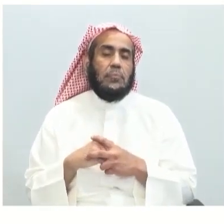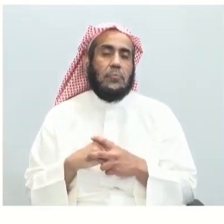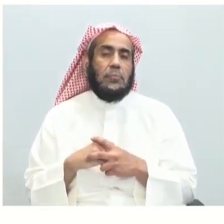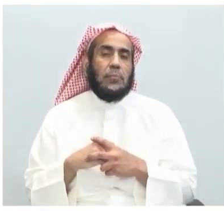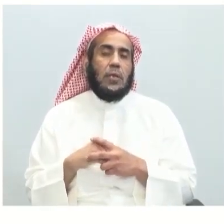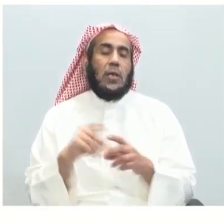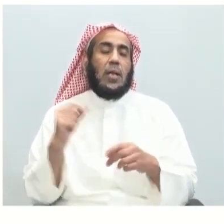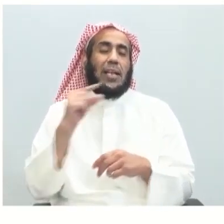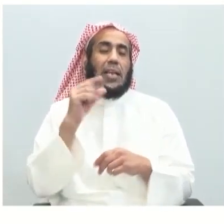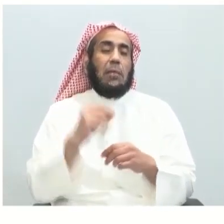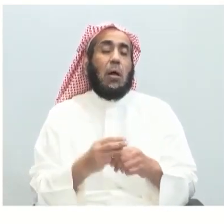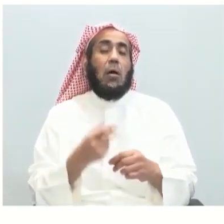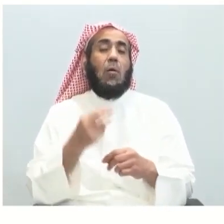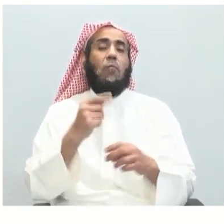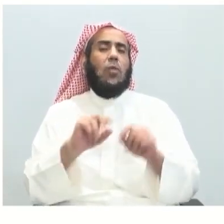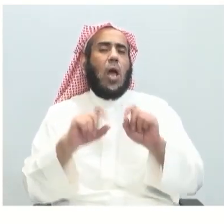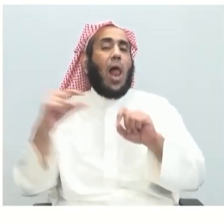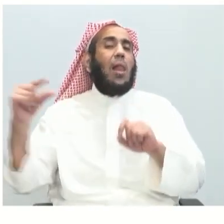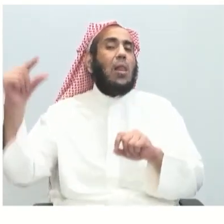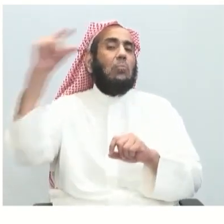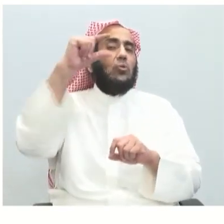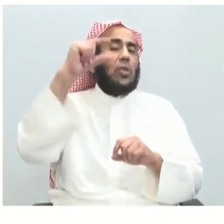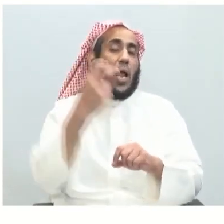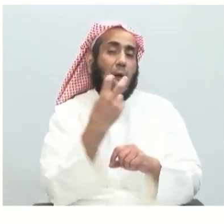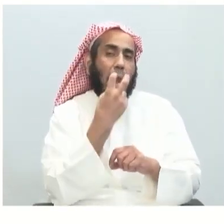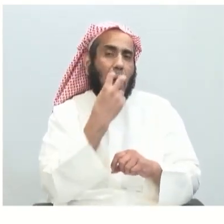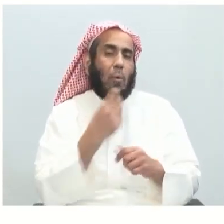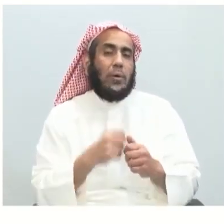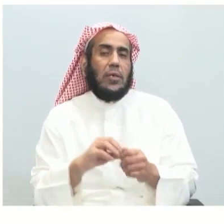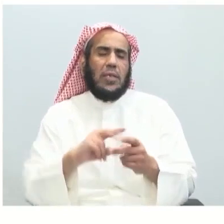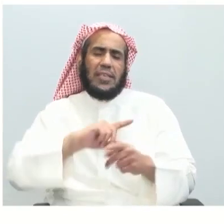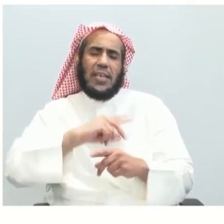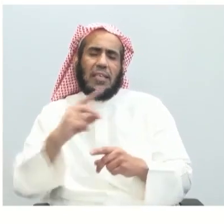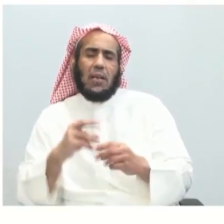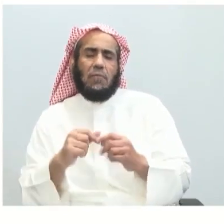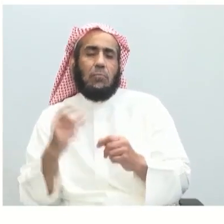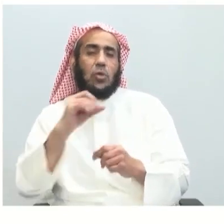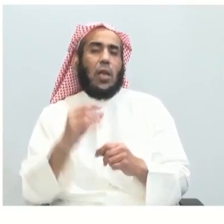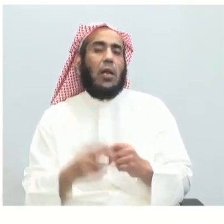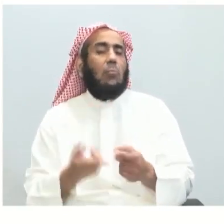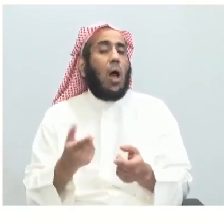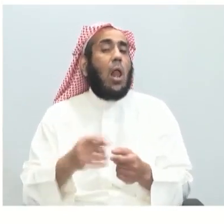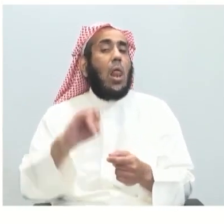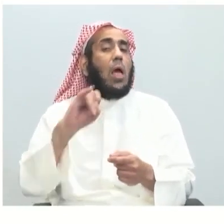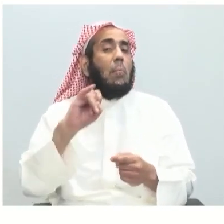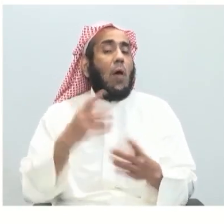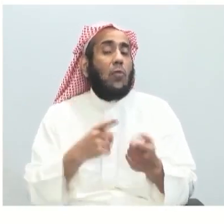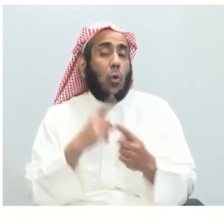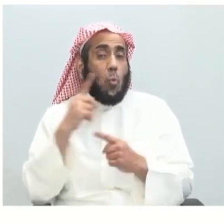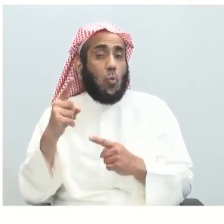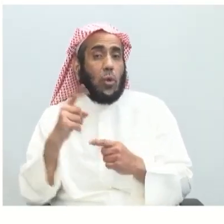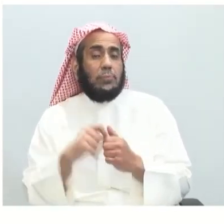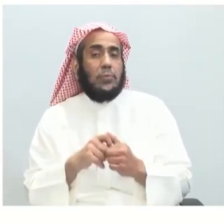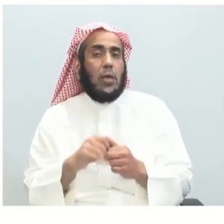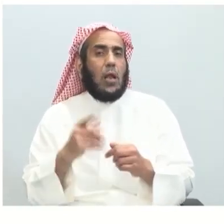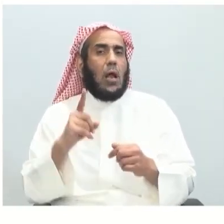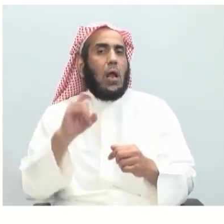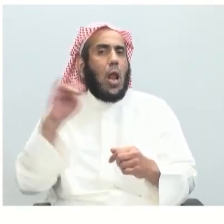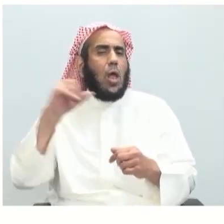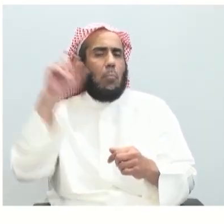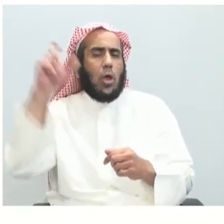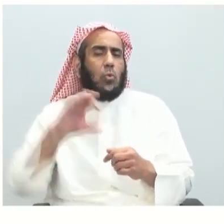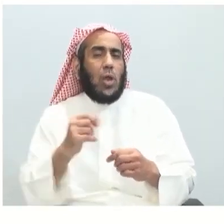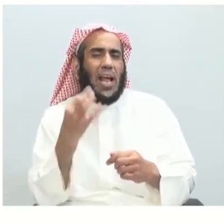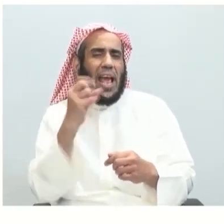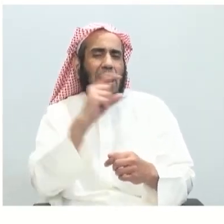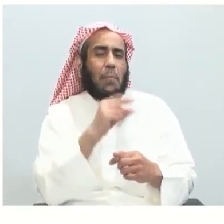الكلمه في المصطلح النحوي الكلمه في المصطلح النحوي تختلف في مصطلح الاملائي ففي حين ينظر ينظر الاملائيون الى